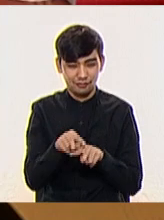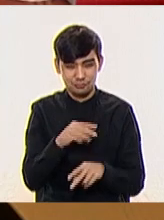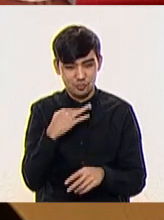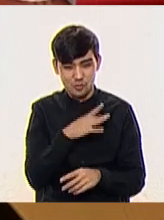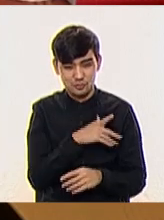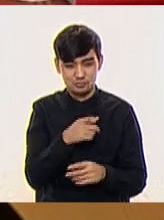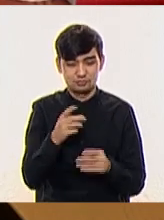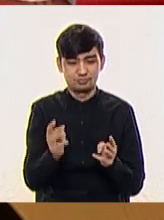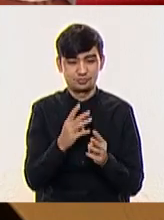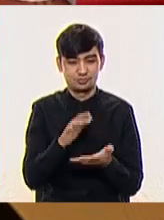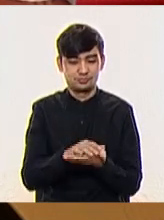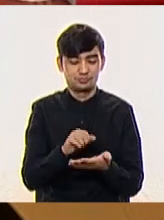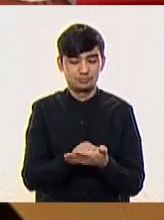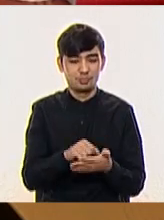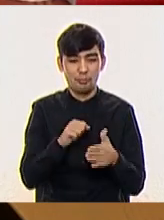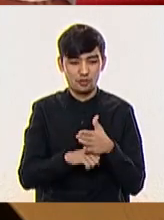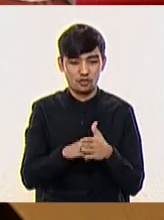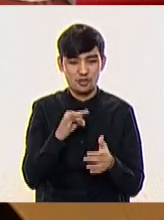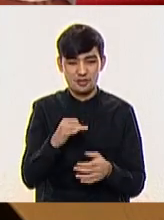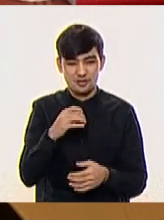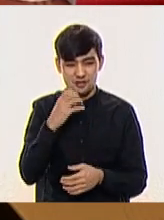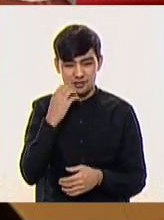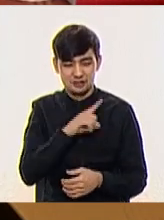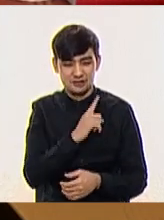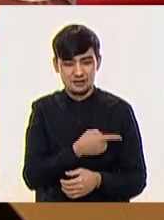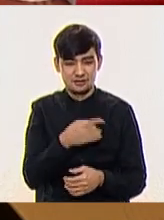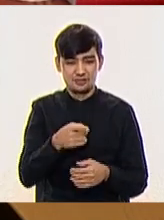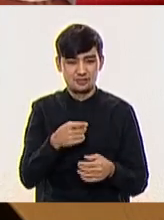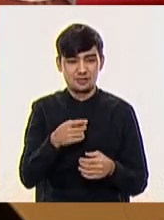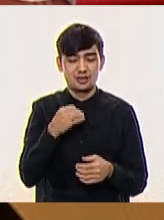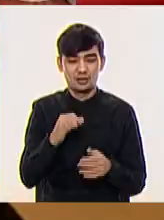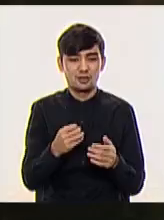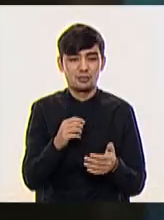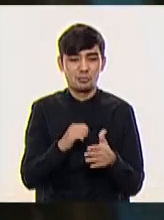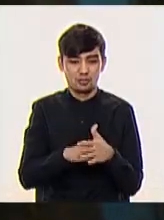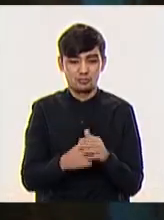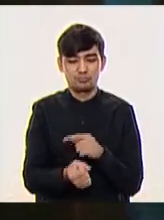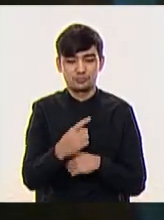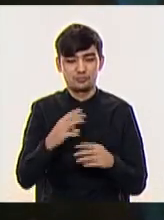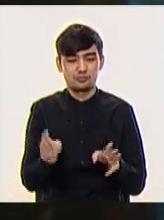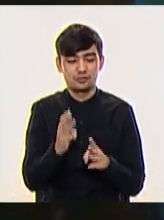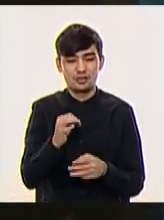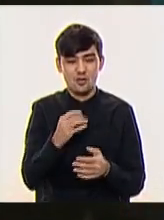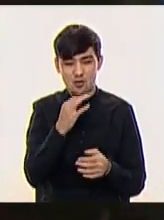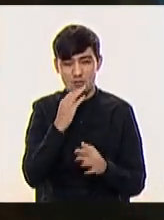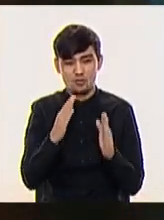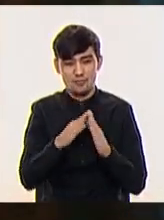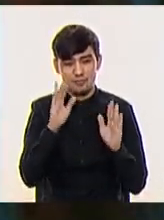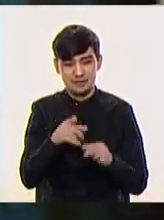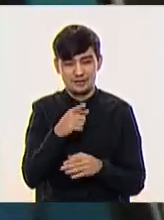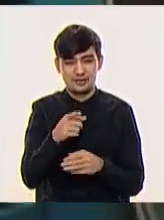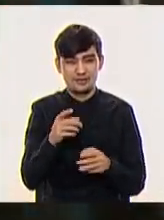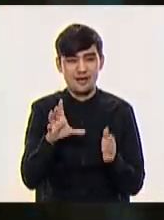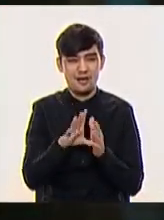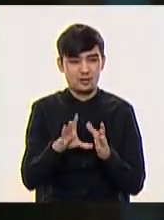көп жағдайда белгіленген мөлшерде артық ватты қосып, құрылғыны күйдіріп алады. Өрт содан пайда болады. Қазір кез келген үйде жылыту пешінің бәрі